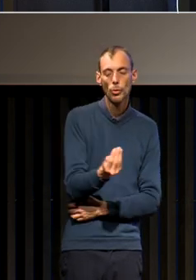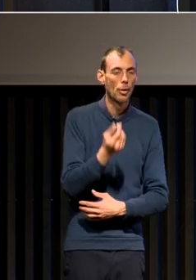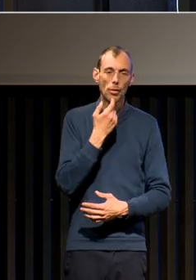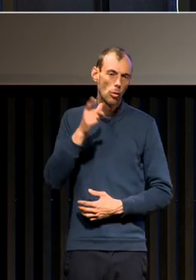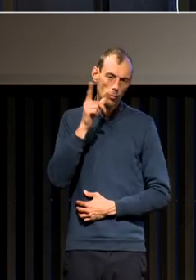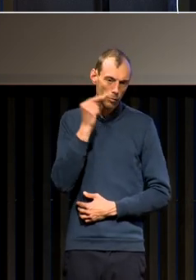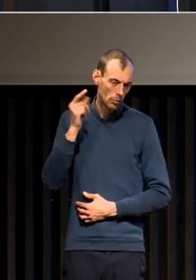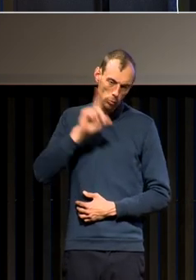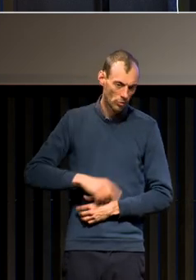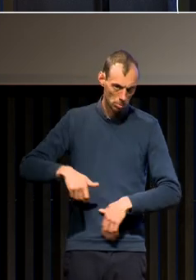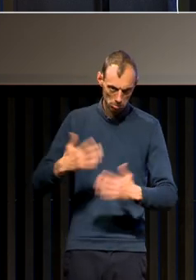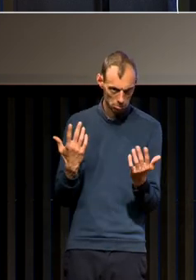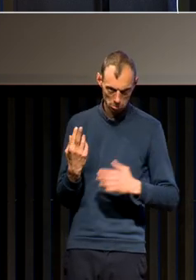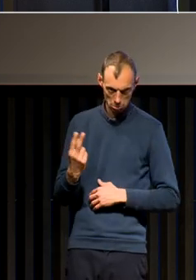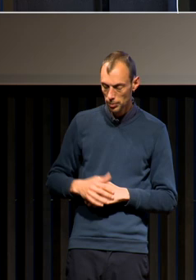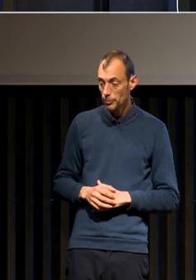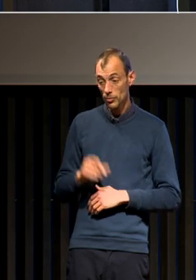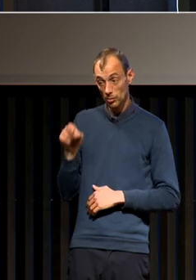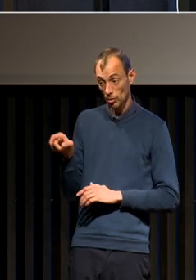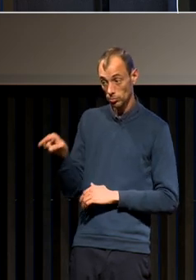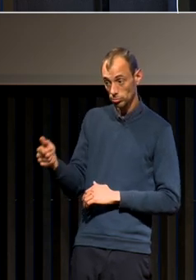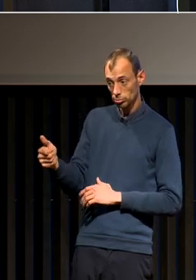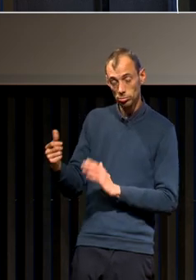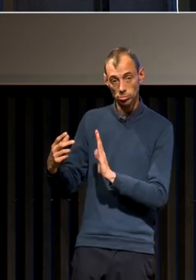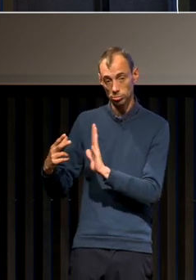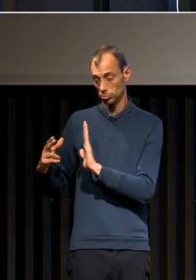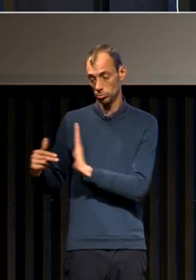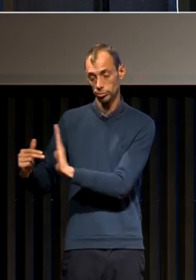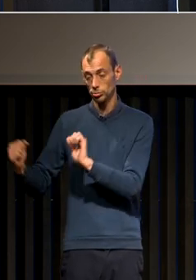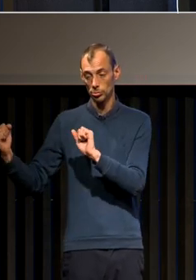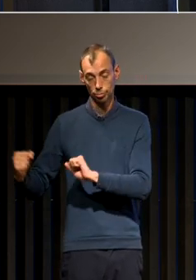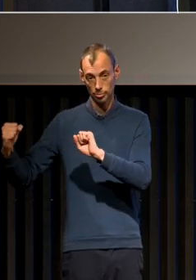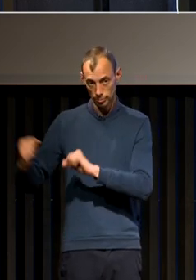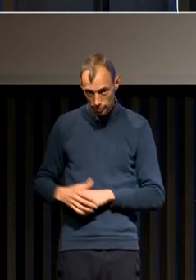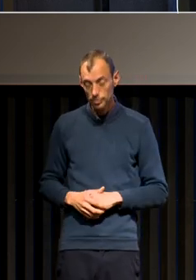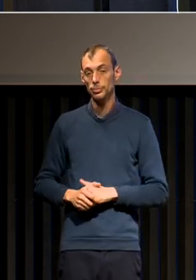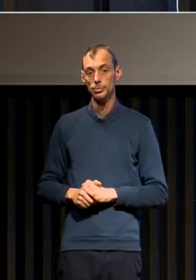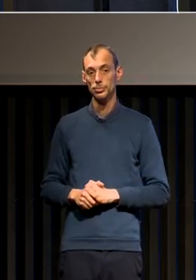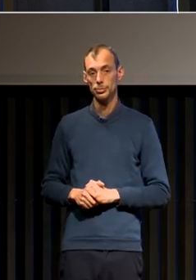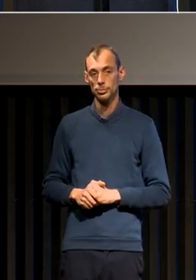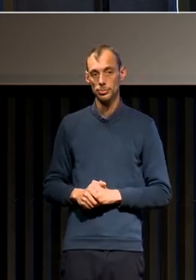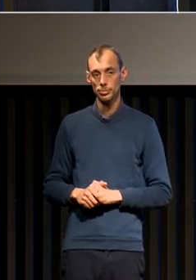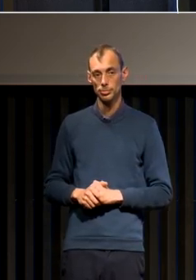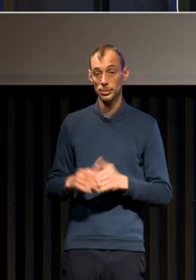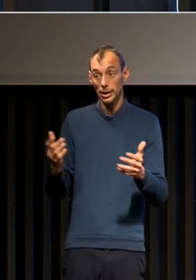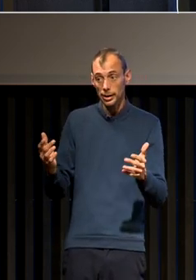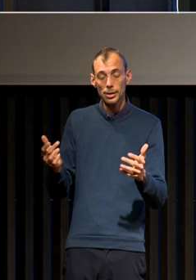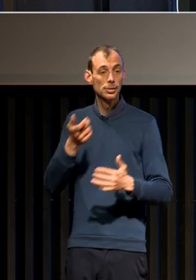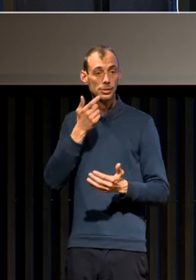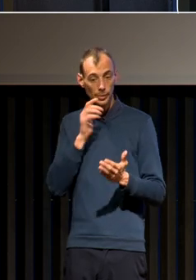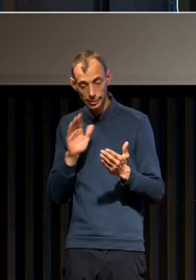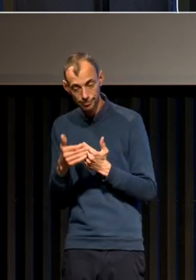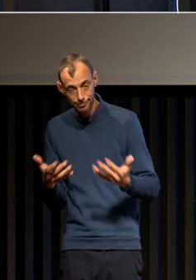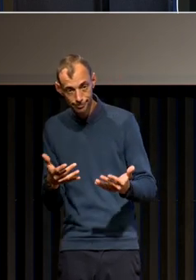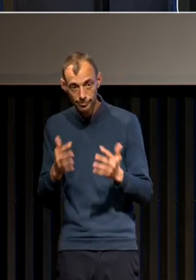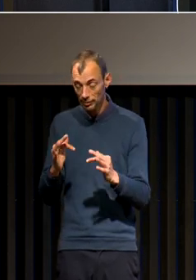donnent leur consentement au don. Ce qui implique la conservation, leur donner aux